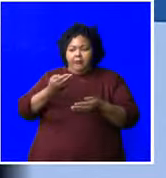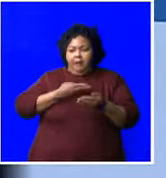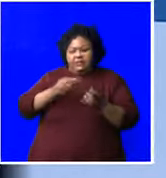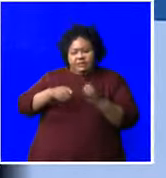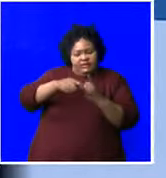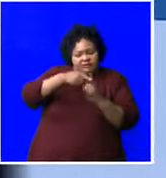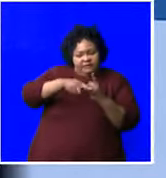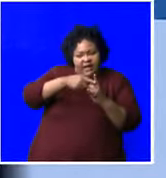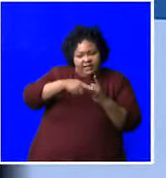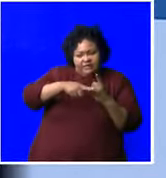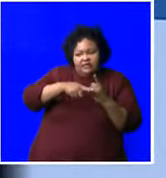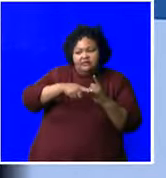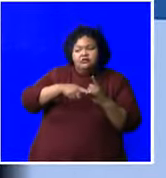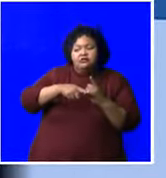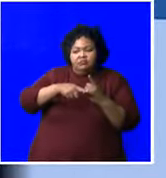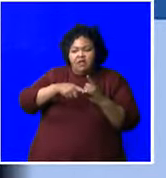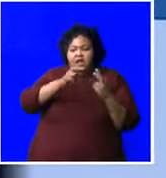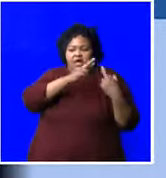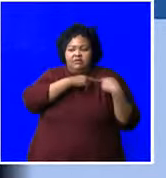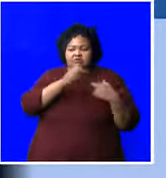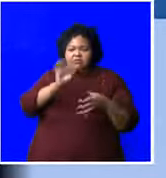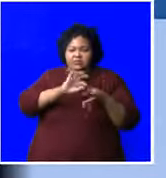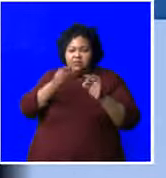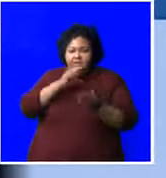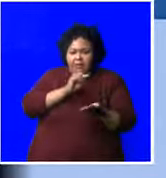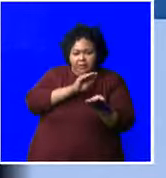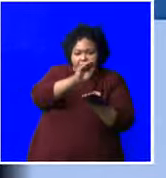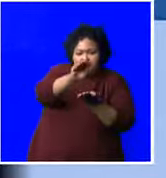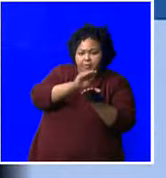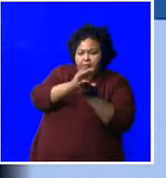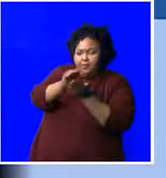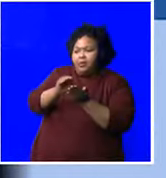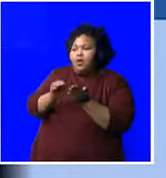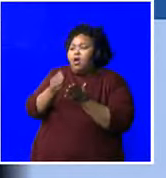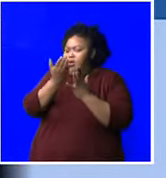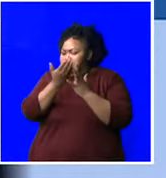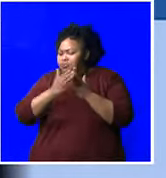Loko kungasita ukuthi singalahlekelwa timali,